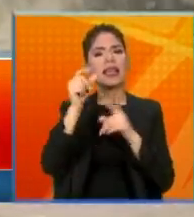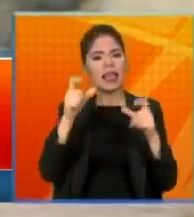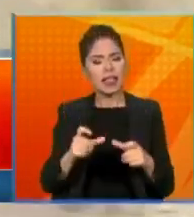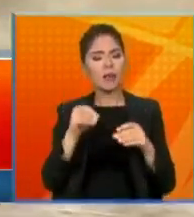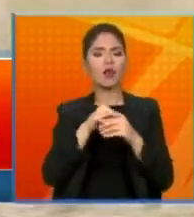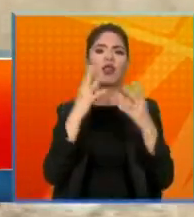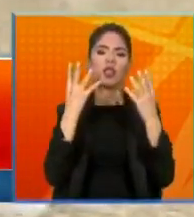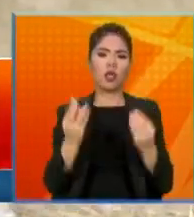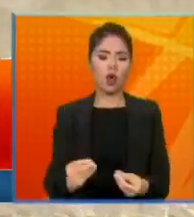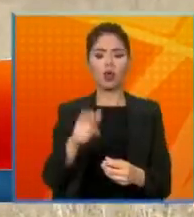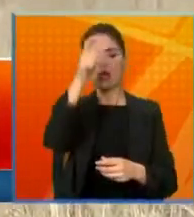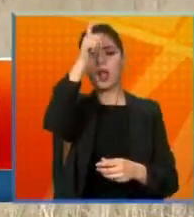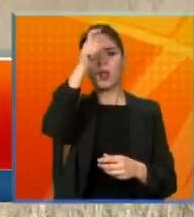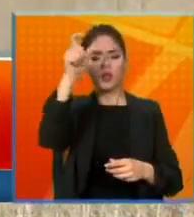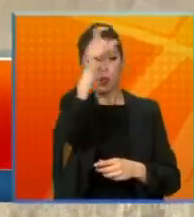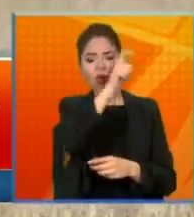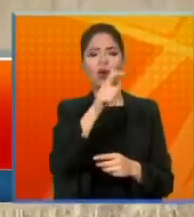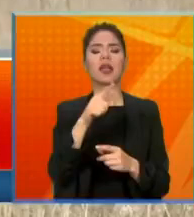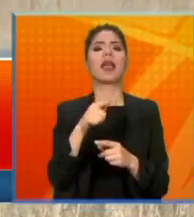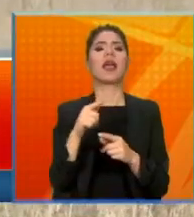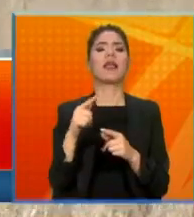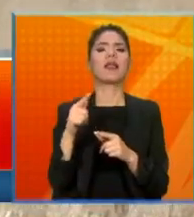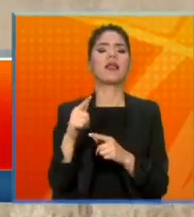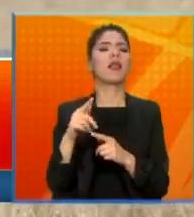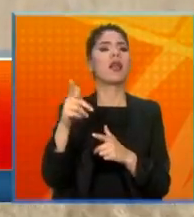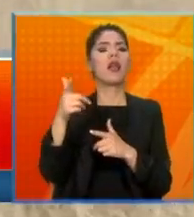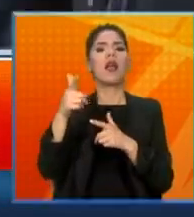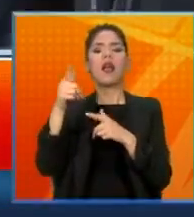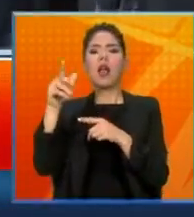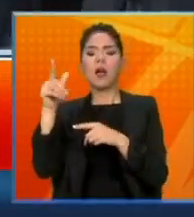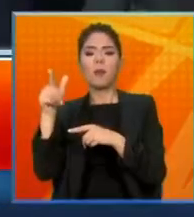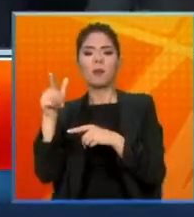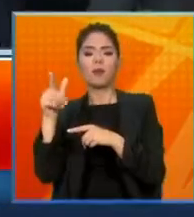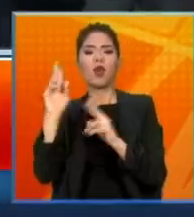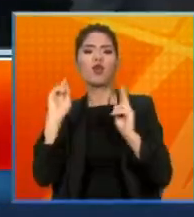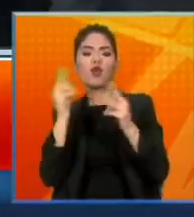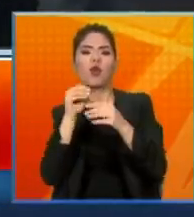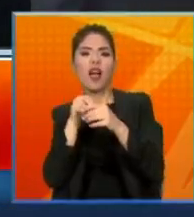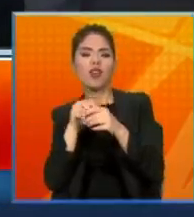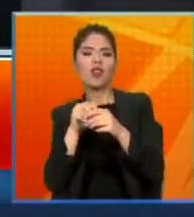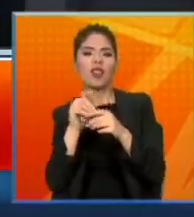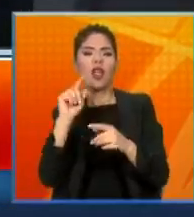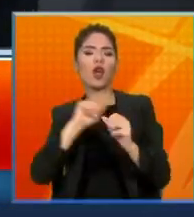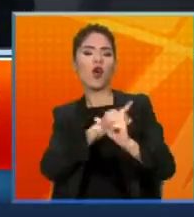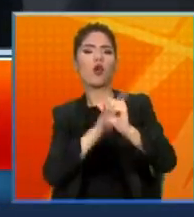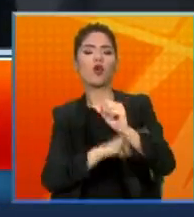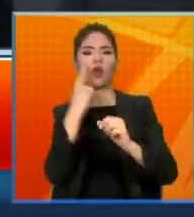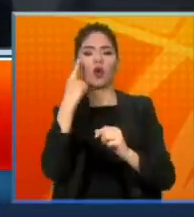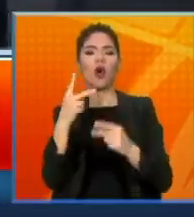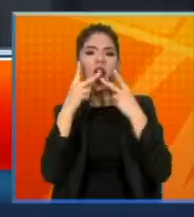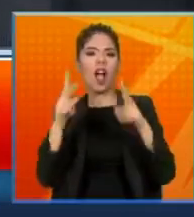Başkan Erdoğan Türkiye'nin hem bölgesinde hem de dünyadaki gücüne vurgu yaptı. El öte köpen değil, el